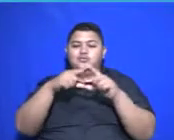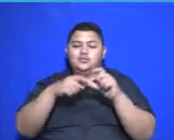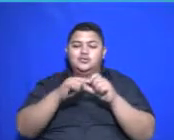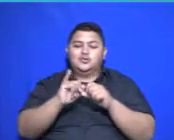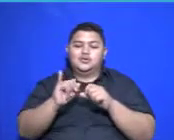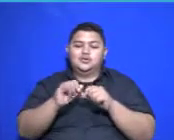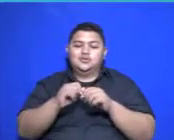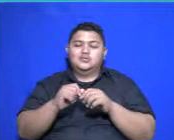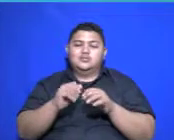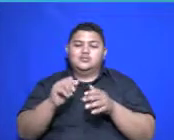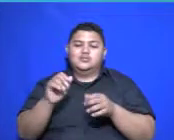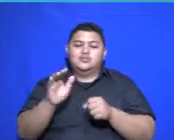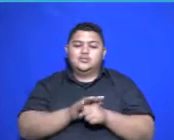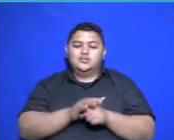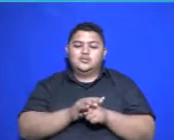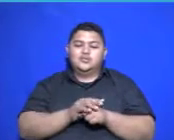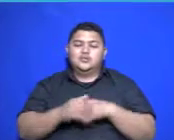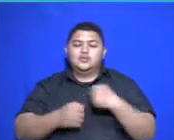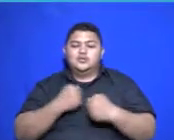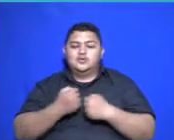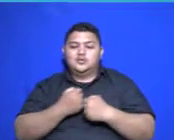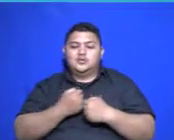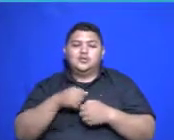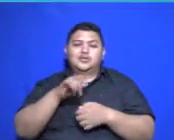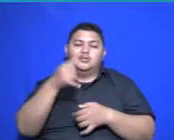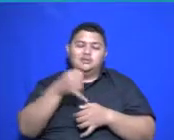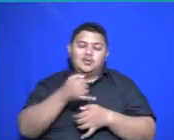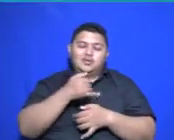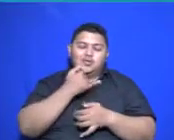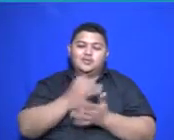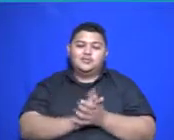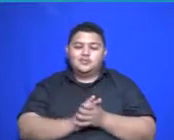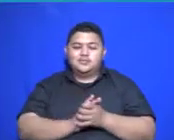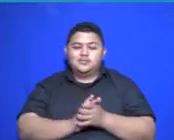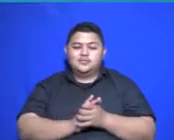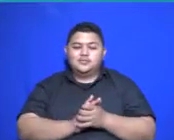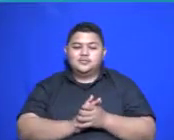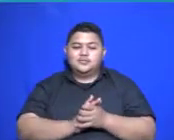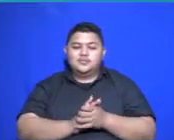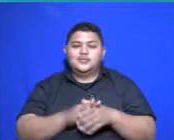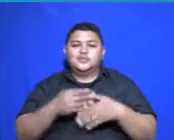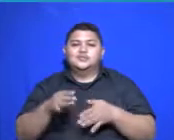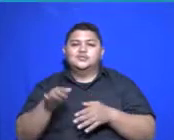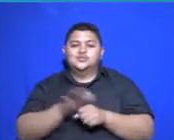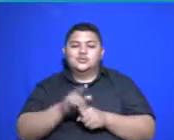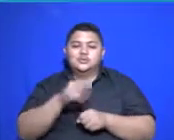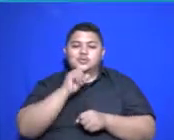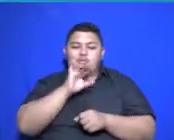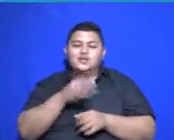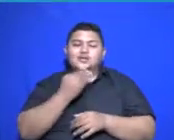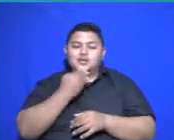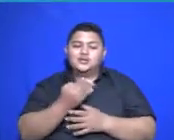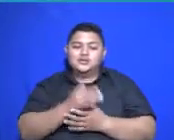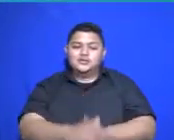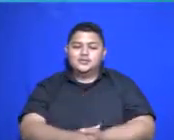sini cukup mengembirakan, tidak terlalu mengecewakan upaya-upaya kita selama ini. Saya kira itu yang kita sampaikan. Terima kasih. Ya,